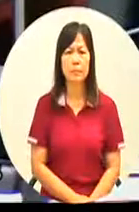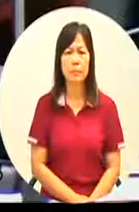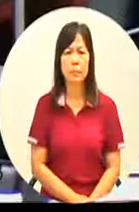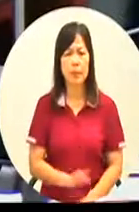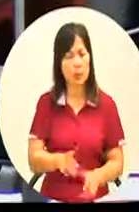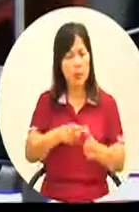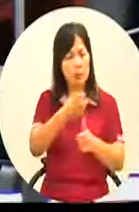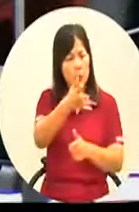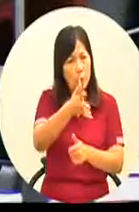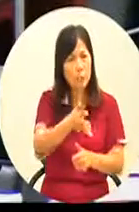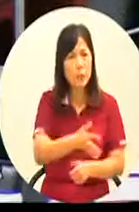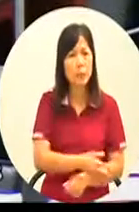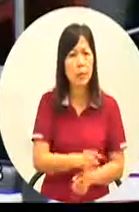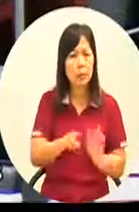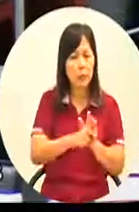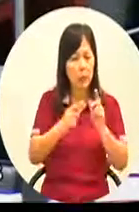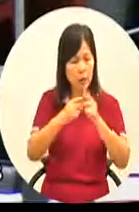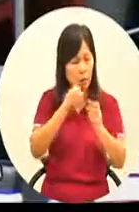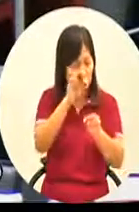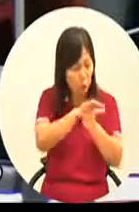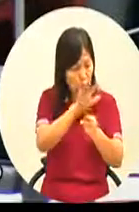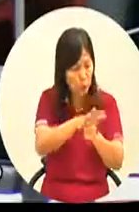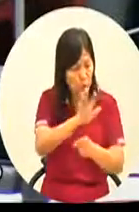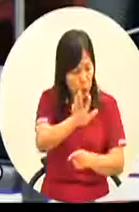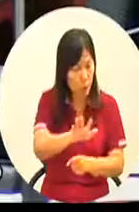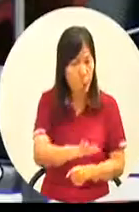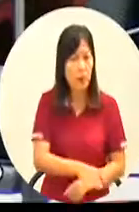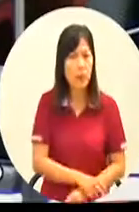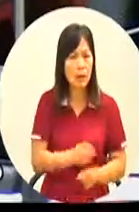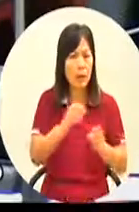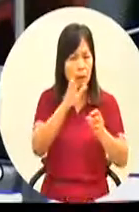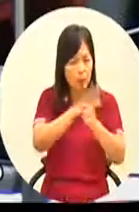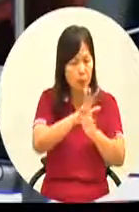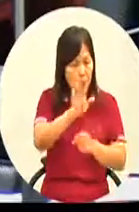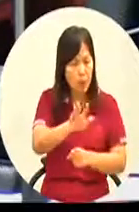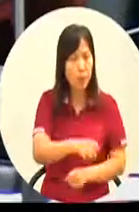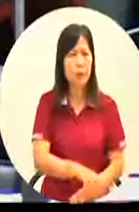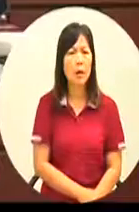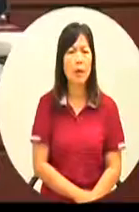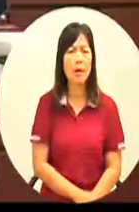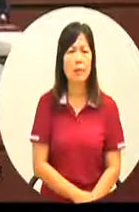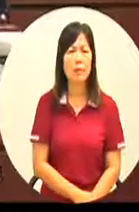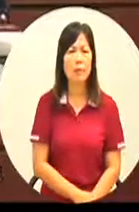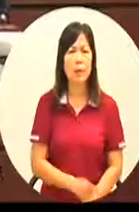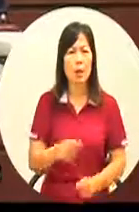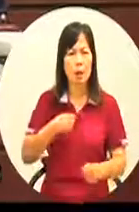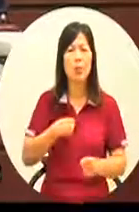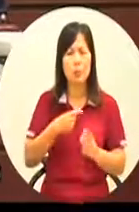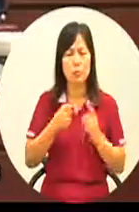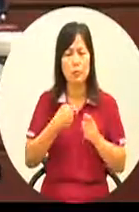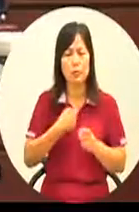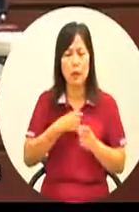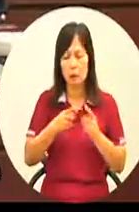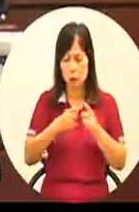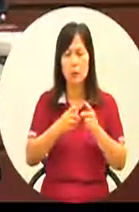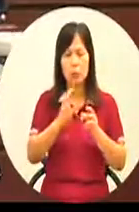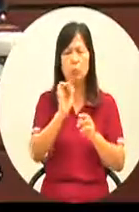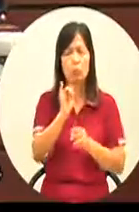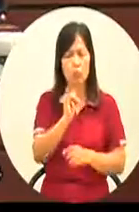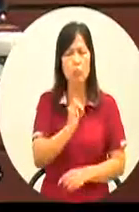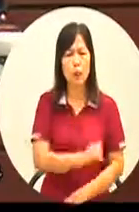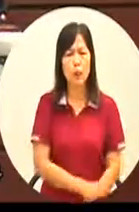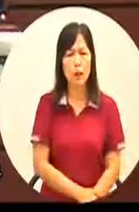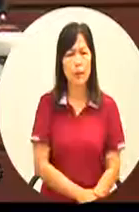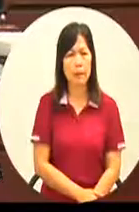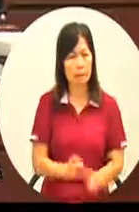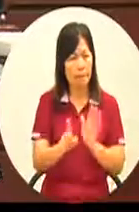在我们有没有补足缺员额？补足员额？ 以我来说，以我知道是都 有补足吗？有补足，那表